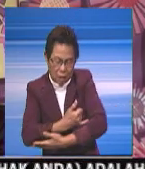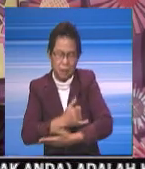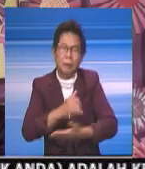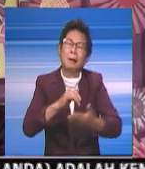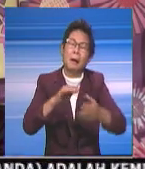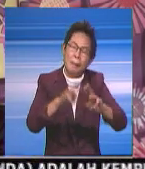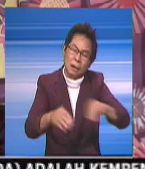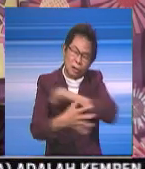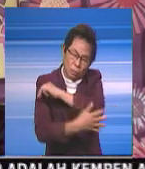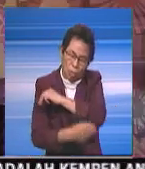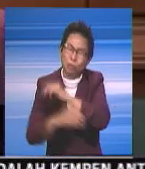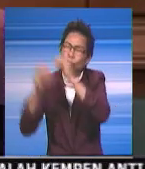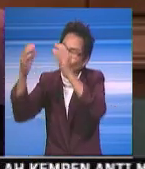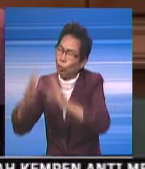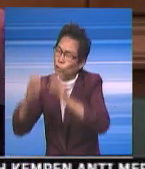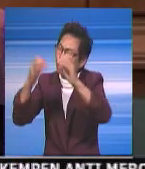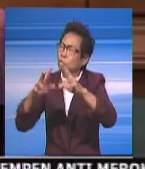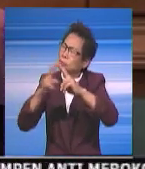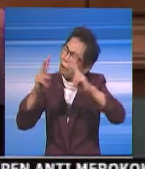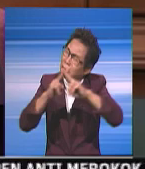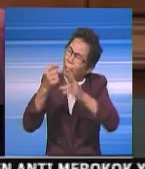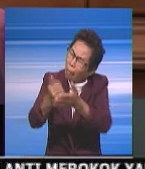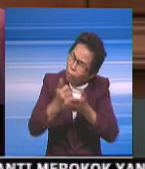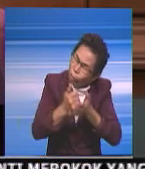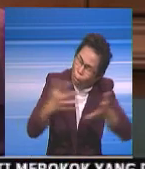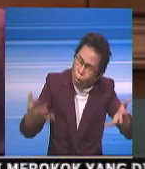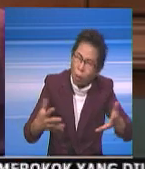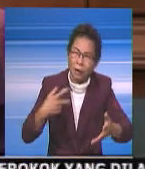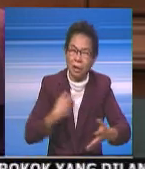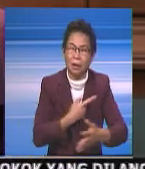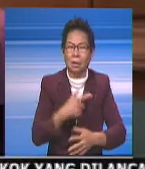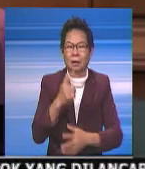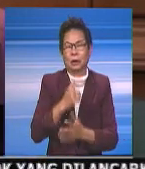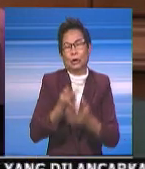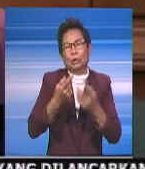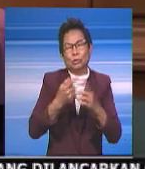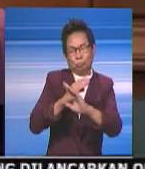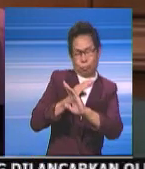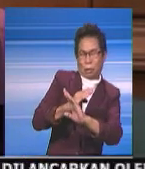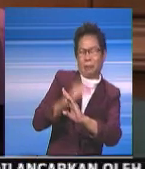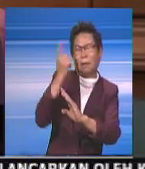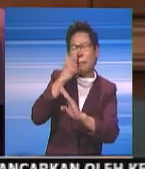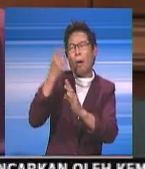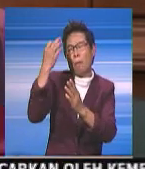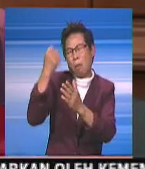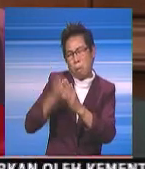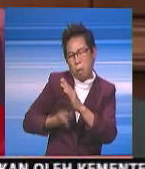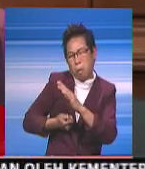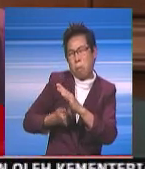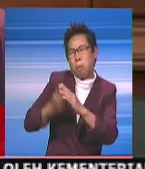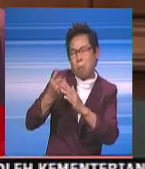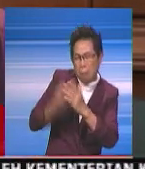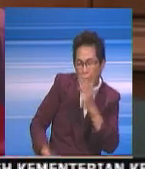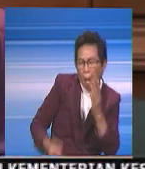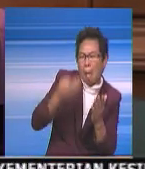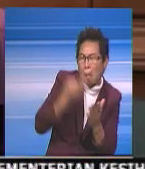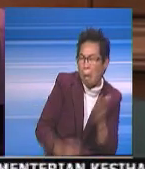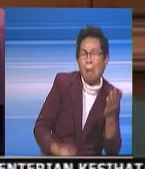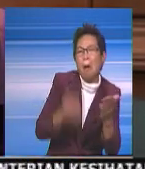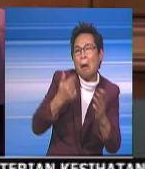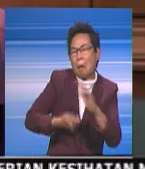sini sangat-sangat membantu. Ya, kita cuba mengelakkan keciciran lah sebenarnya ya. Bila